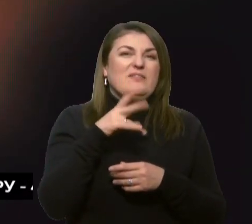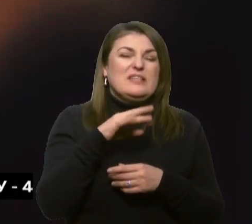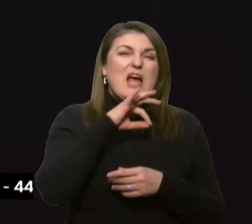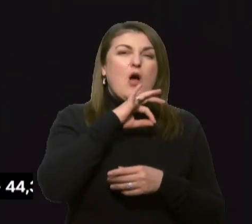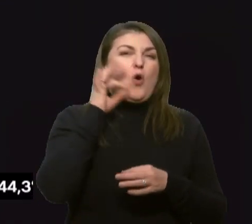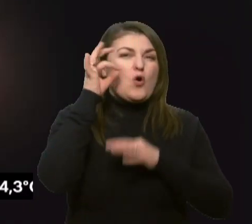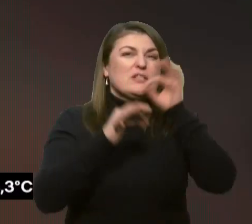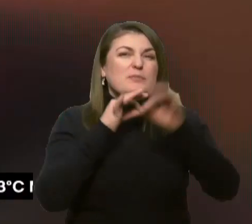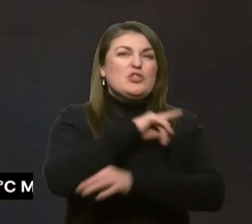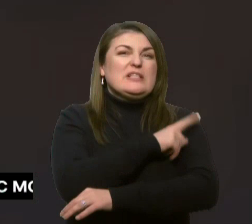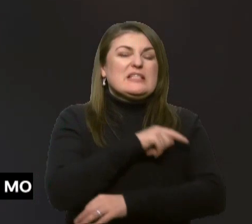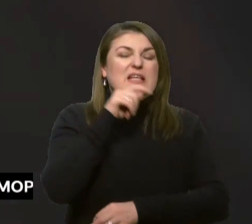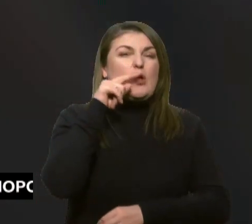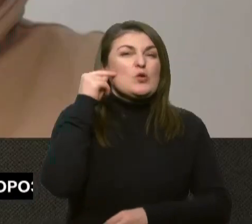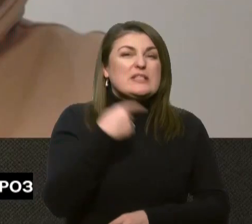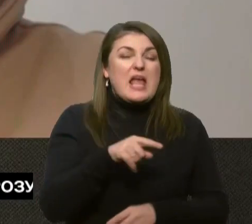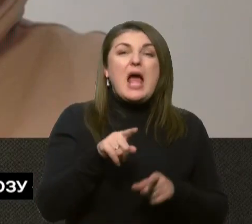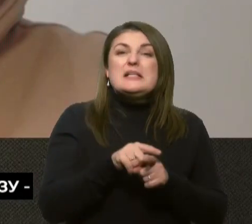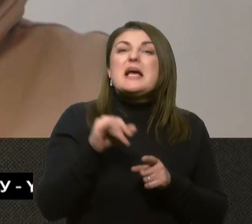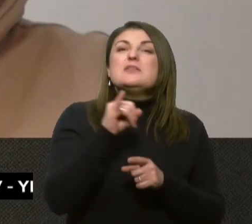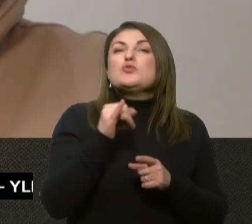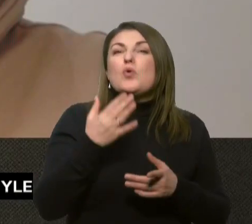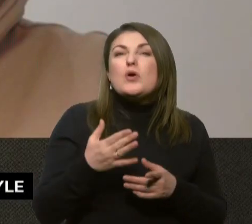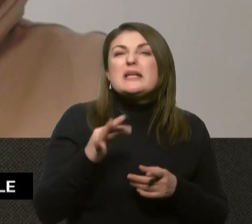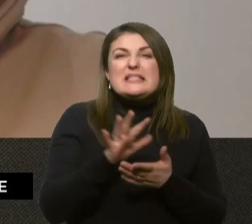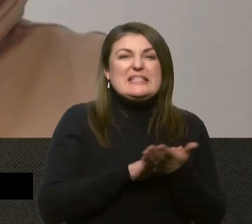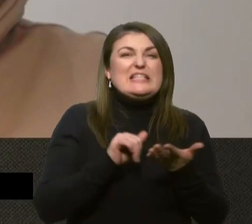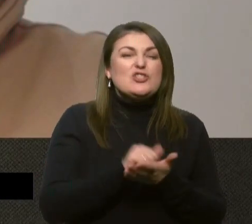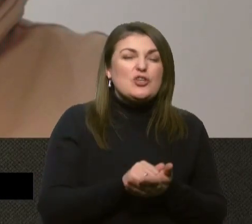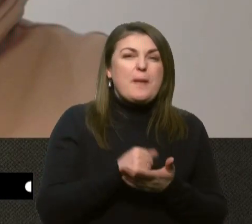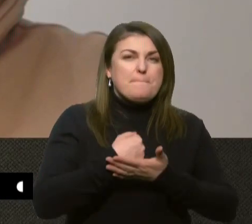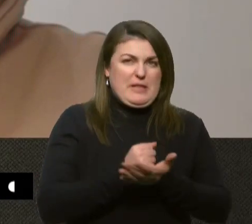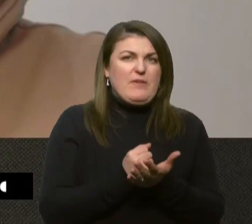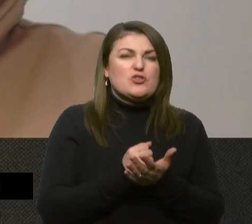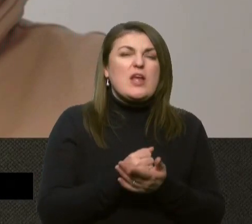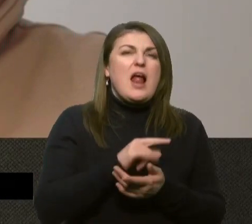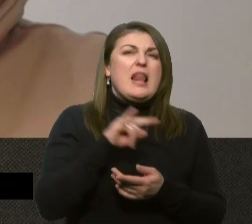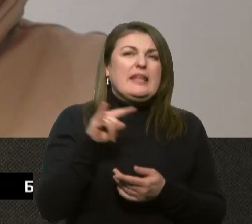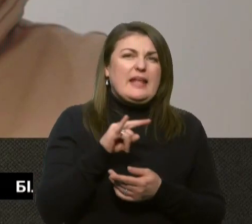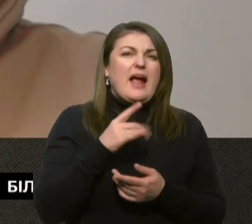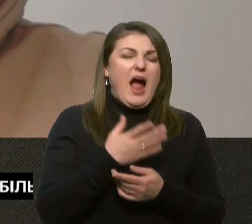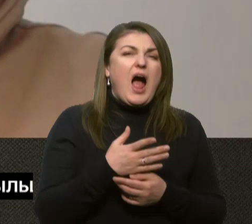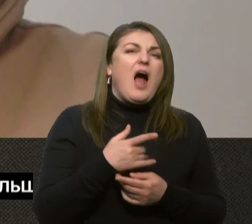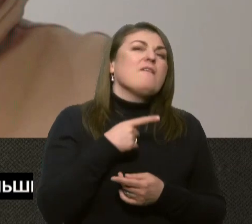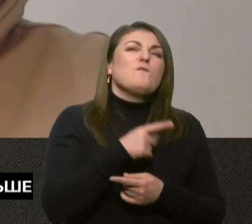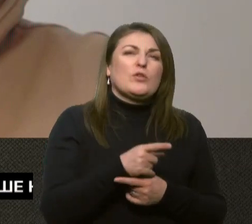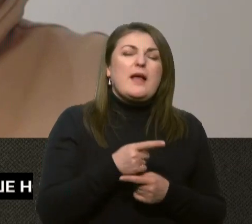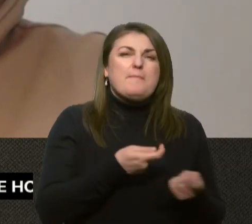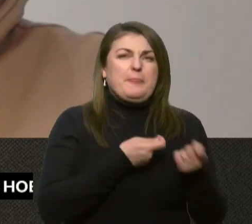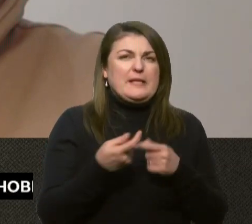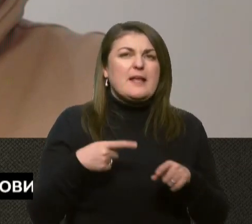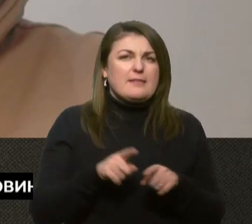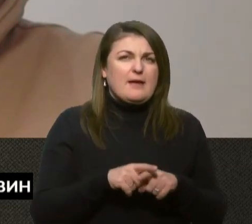Росії. Пане Анатолію, от ця історія зі знищенням підтверджена, та літака Су-34, вона несе